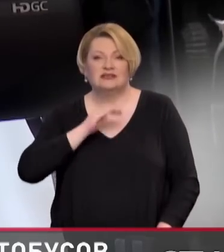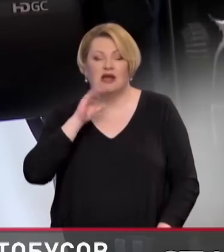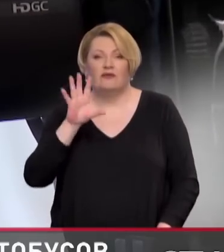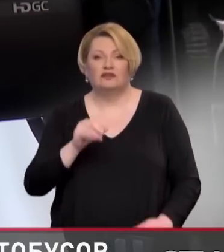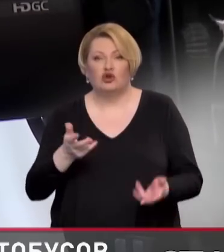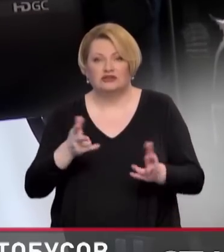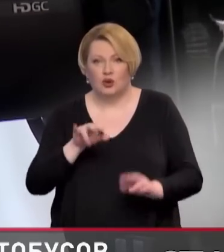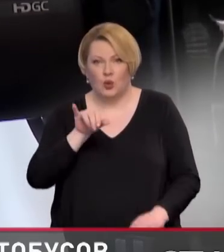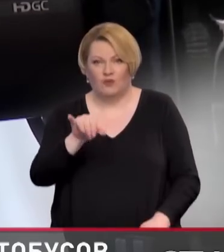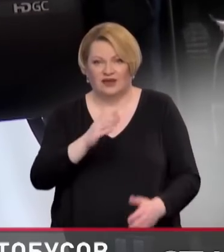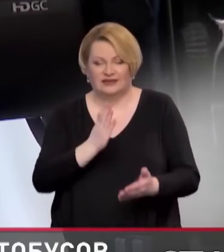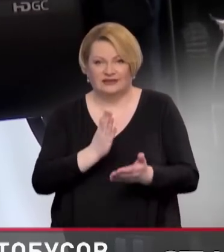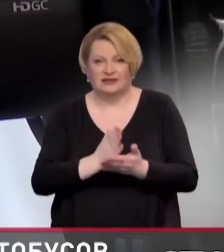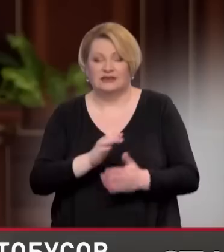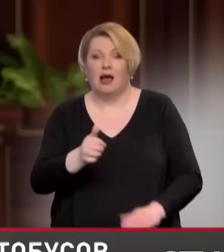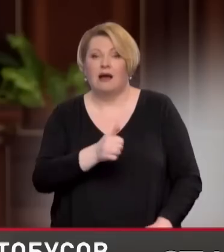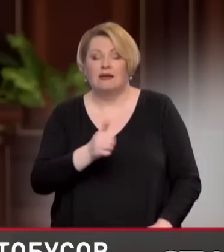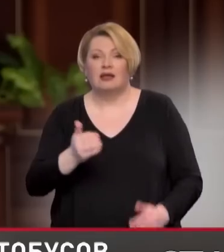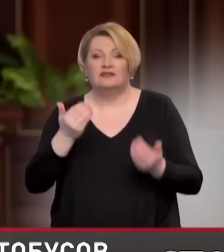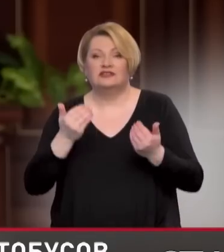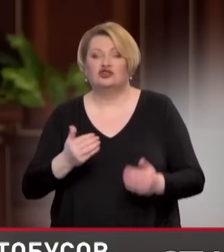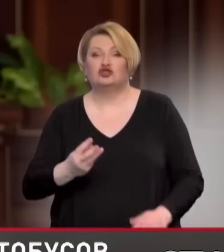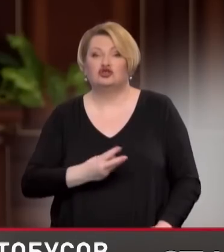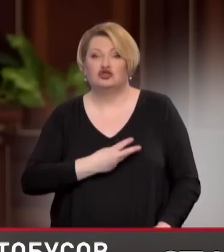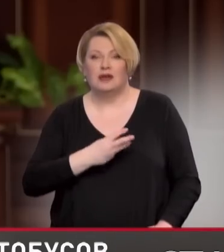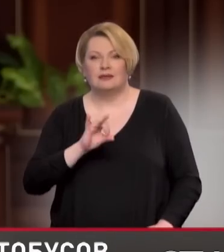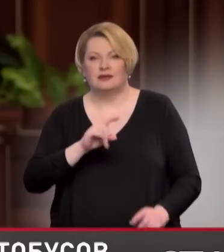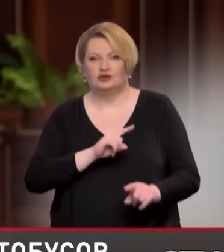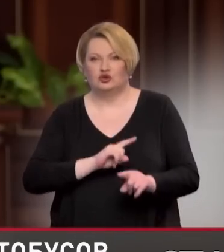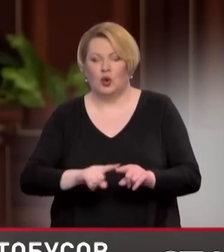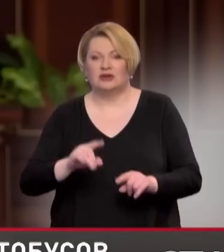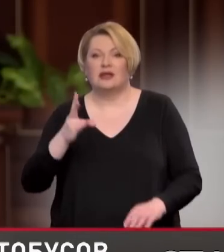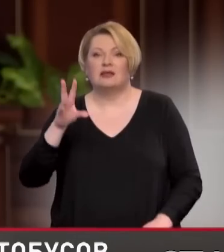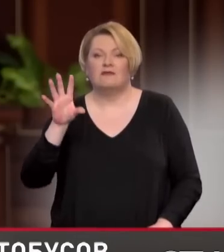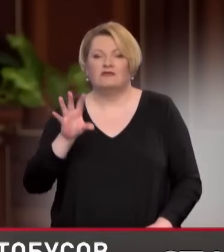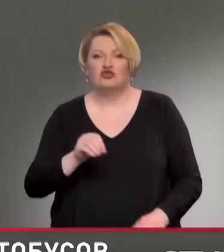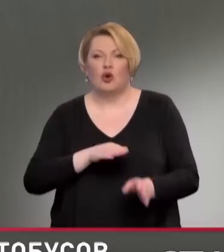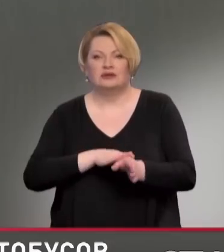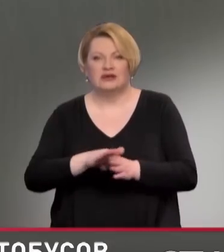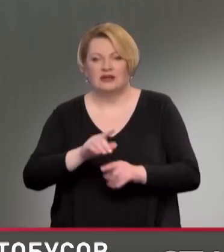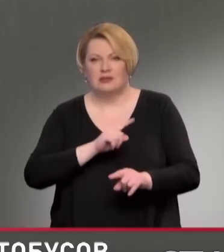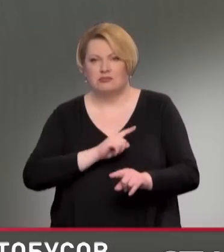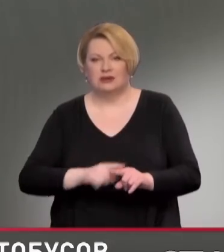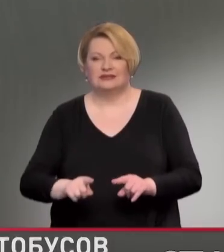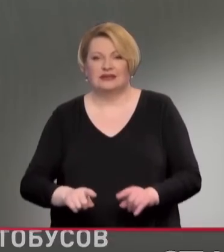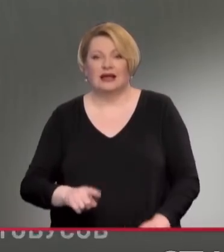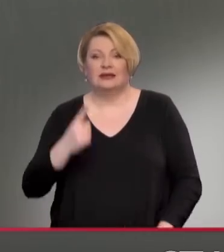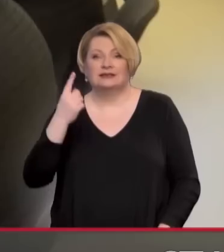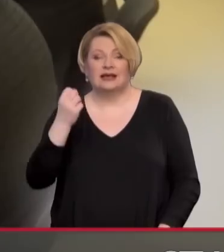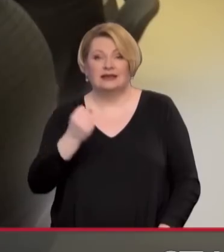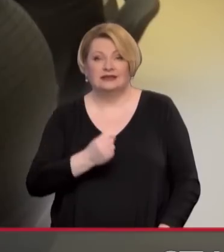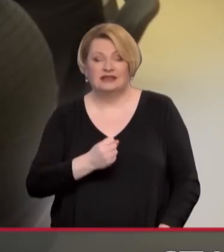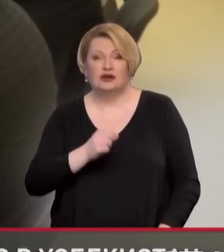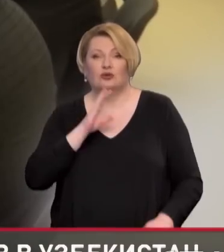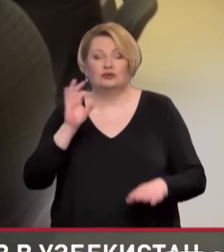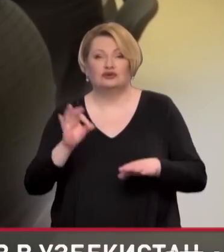вас есть. Главное сейчас желание и скорость. Надо все это делать быстро. За неделю